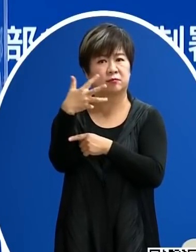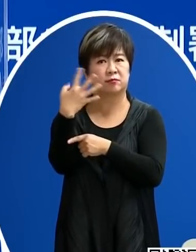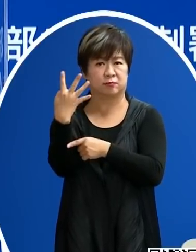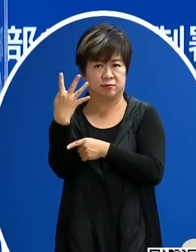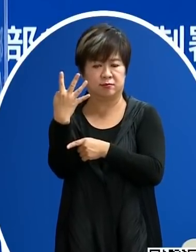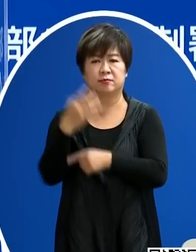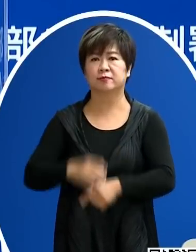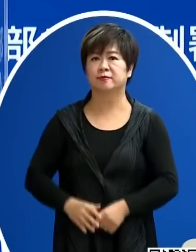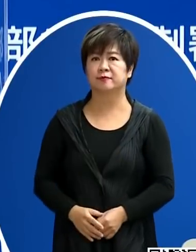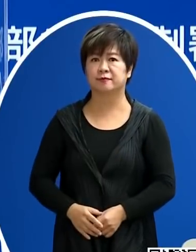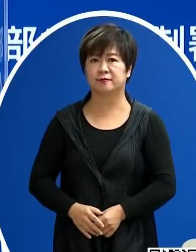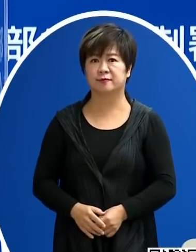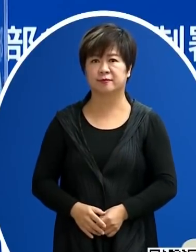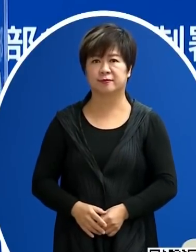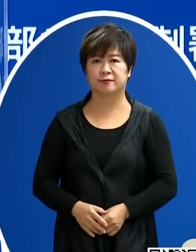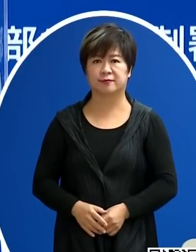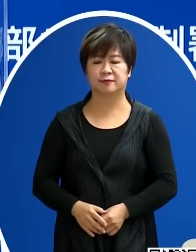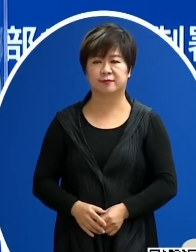65.84%。